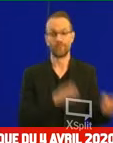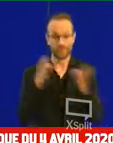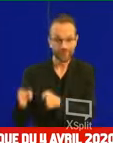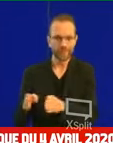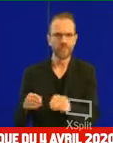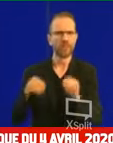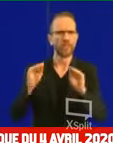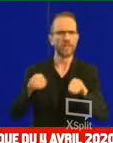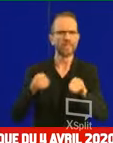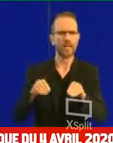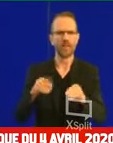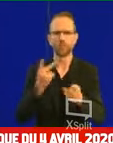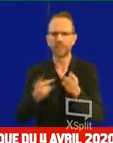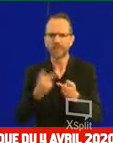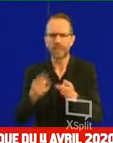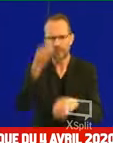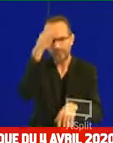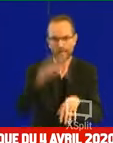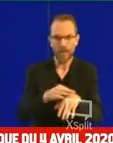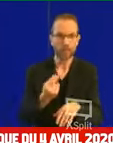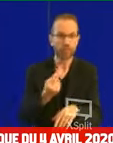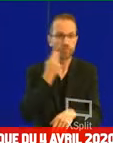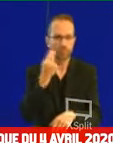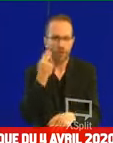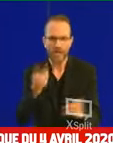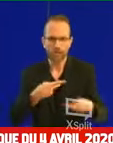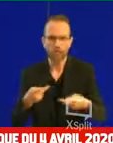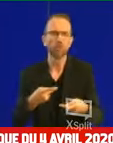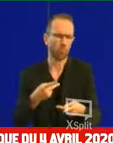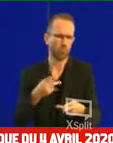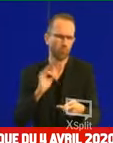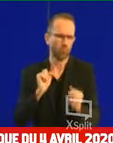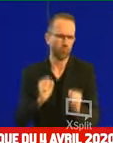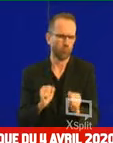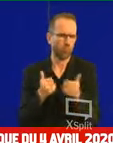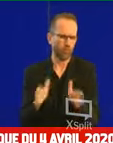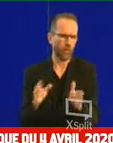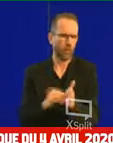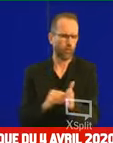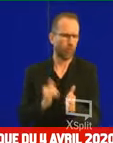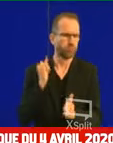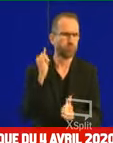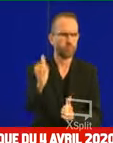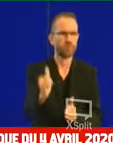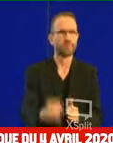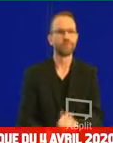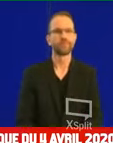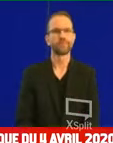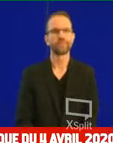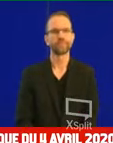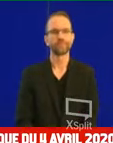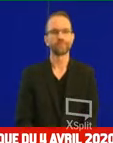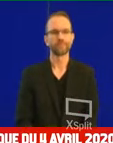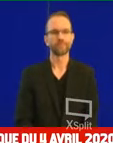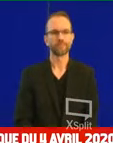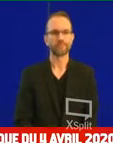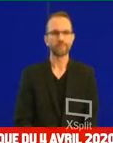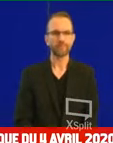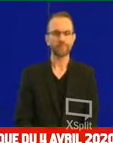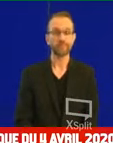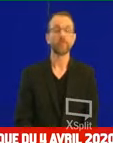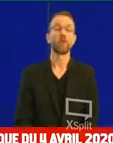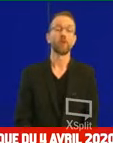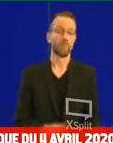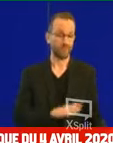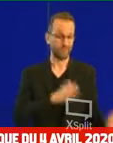qui est apportée quant aux voyages non essentiels qui sont interdites interdit au départ de la belgique mais également vers la